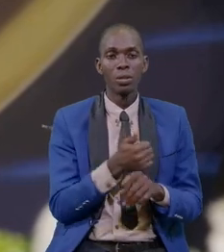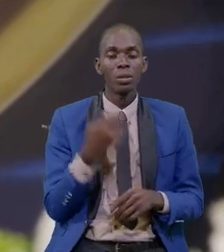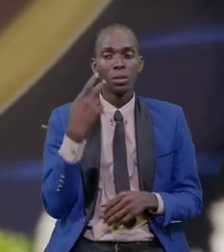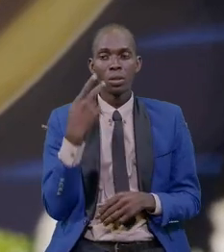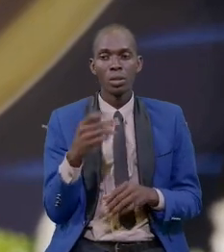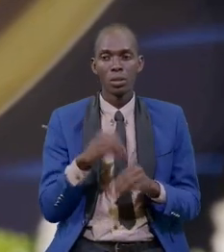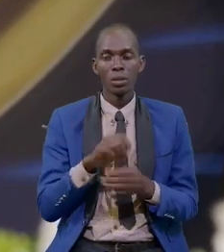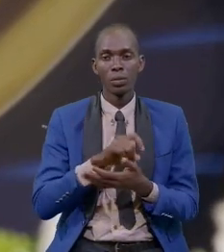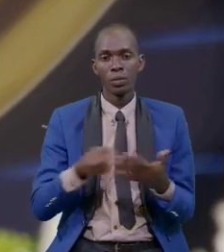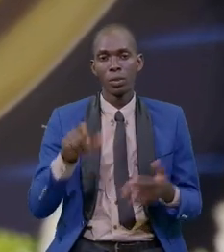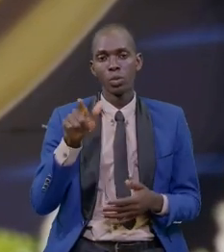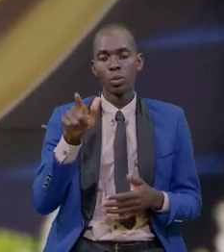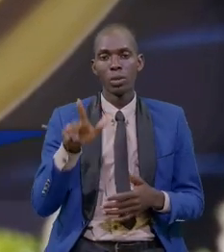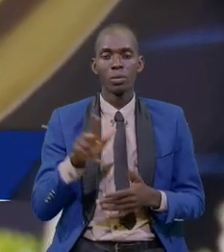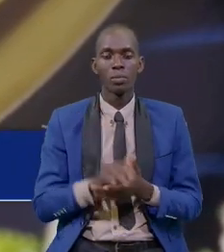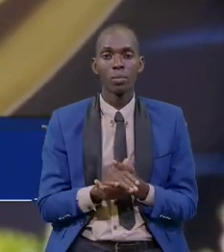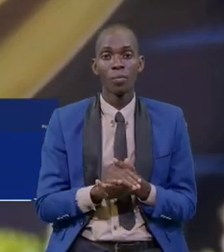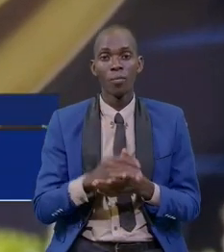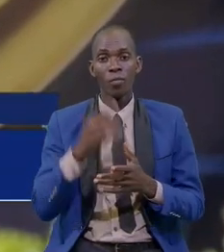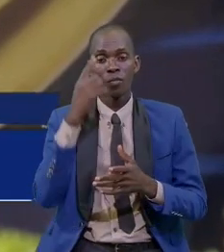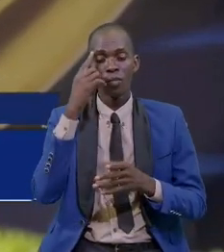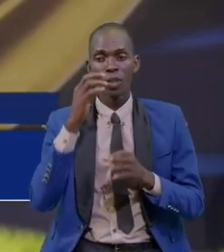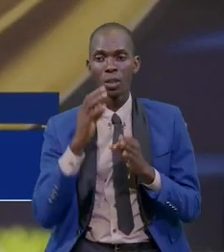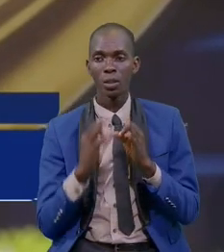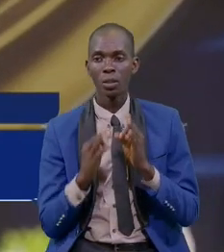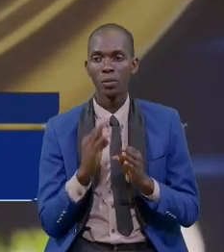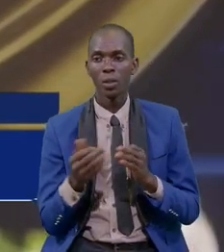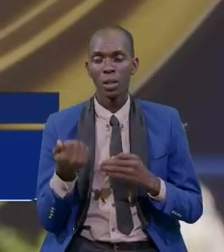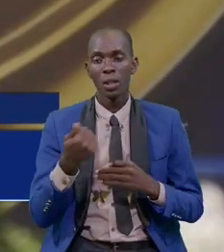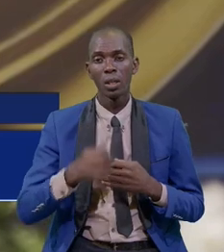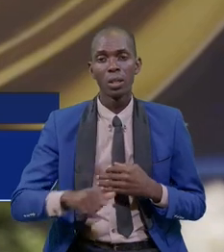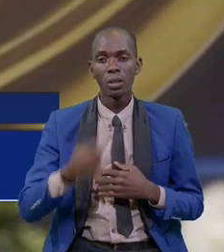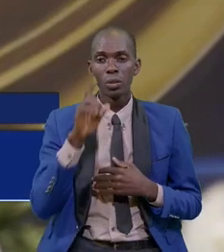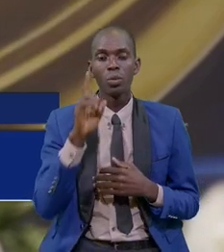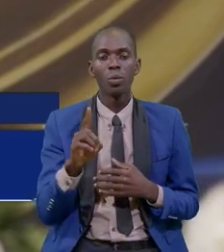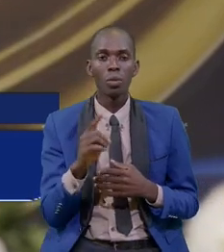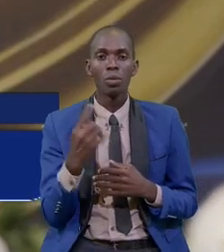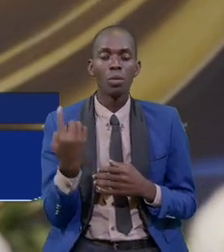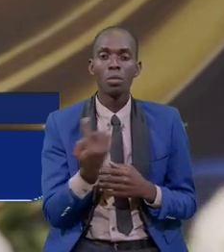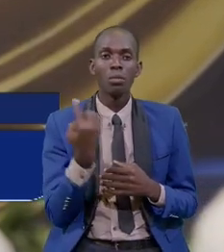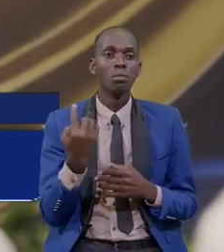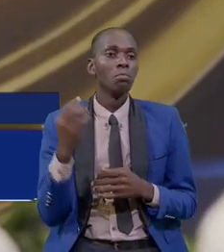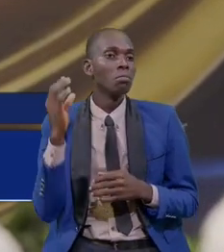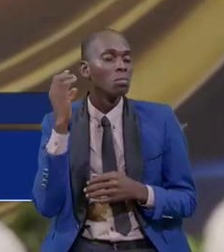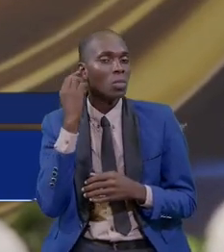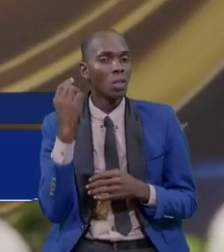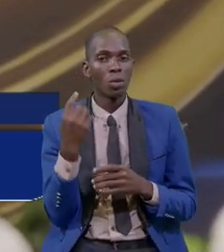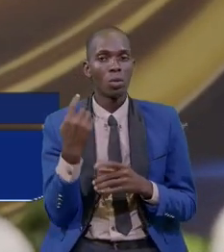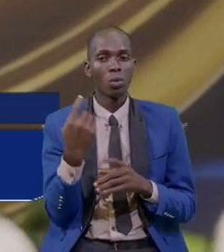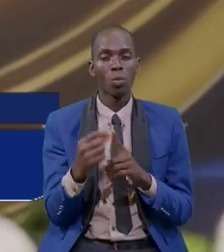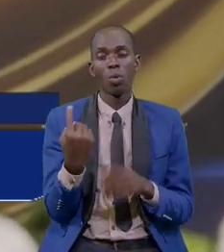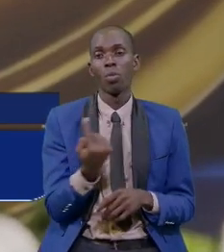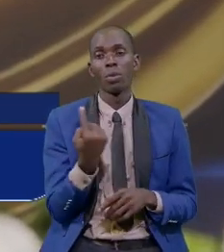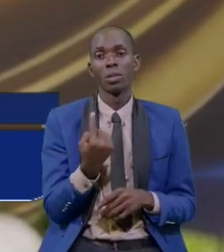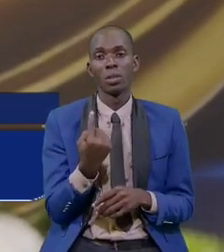de faux raisonnement, le verset 23. Car si quelqu'un écoute la parole et